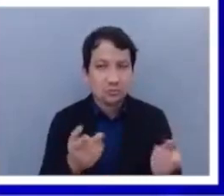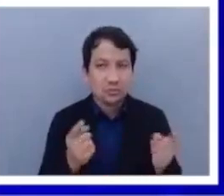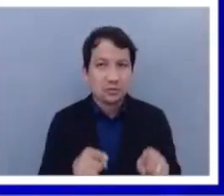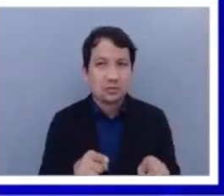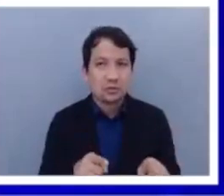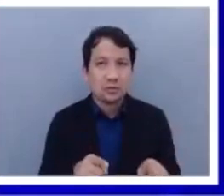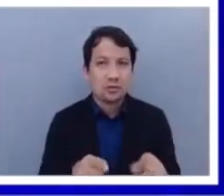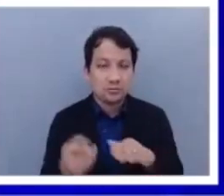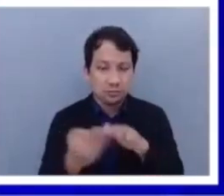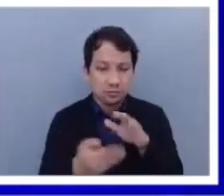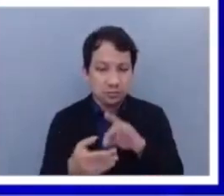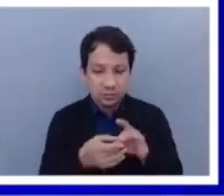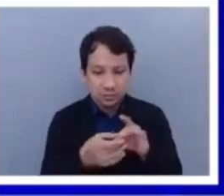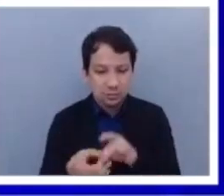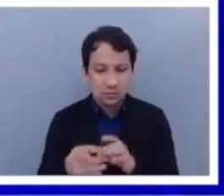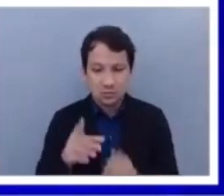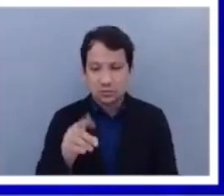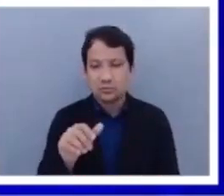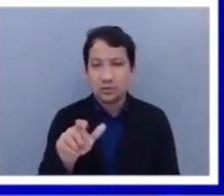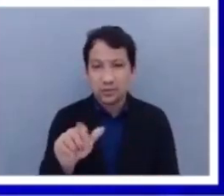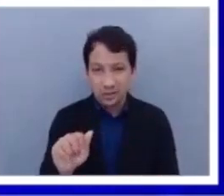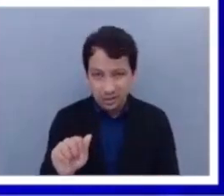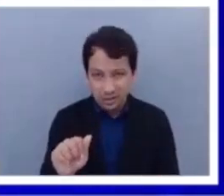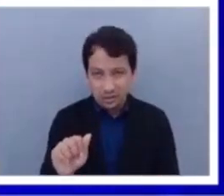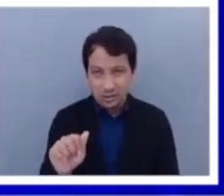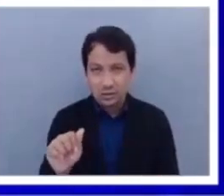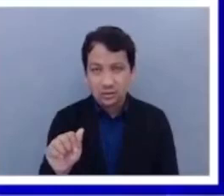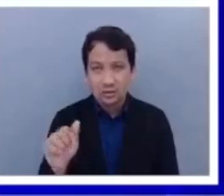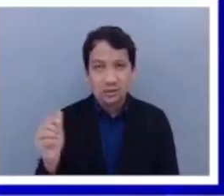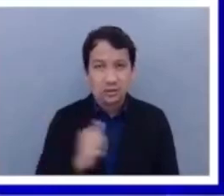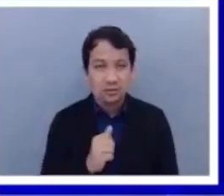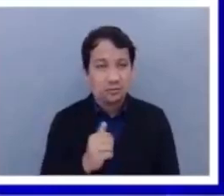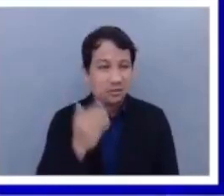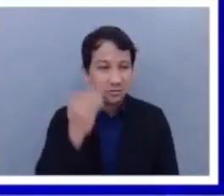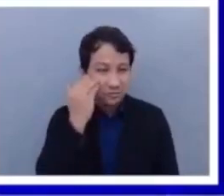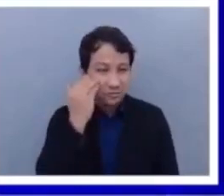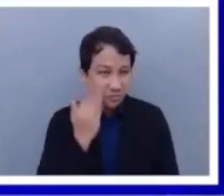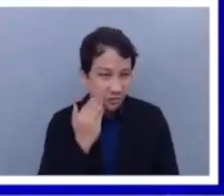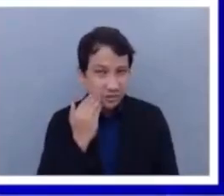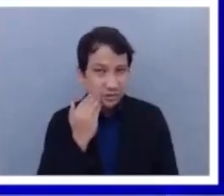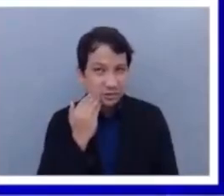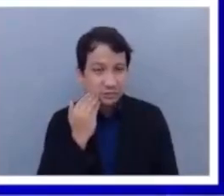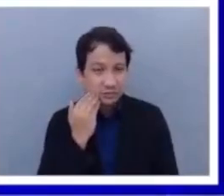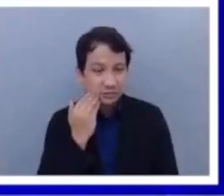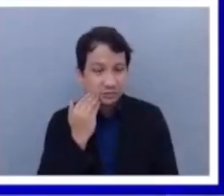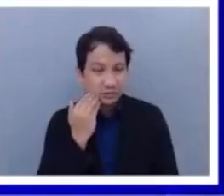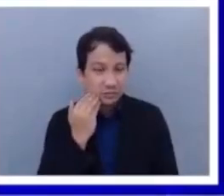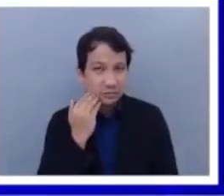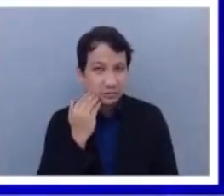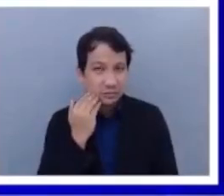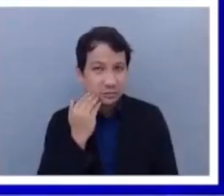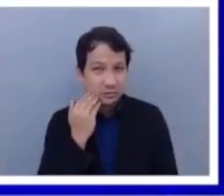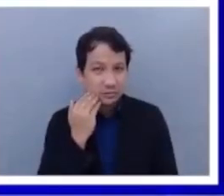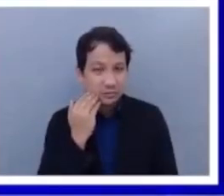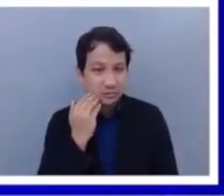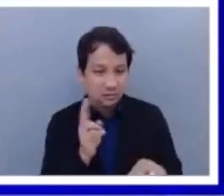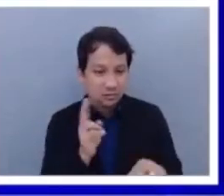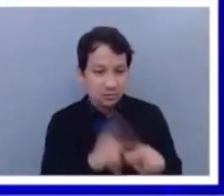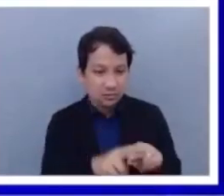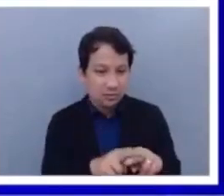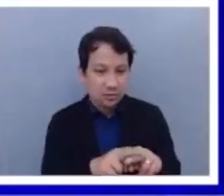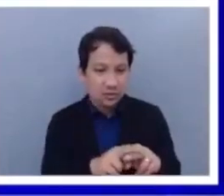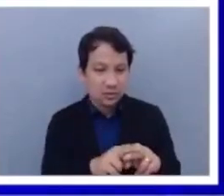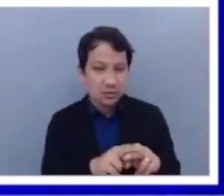on data, pag substantial ang increase sa labor force participation, just like this